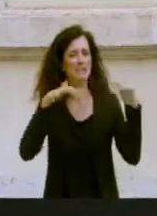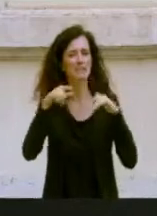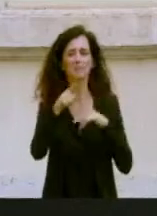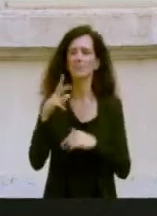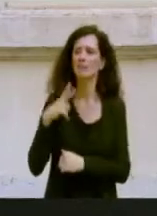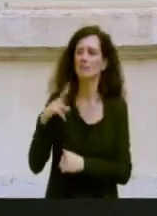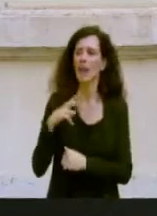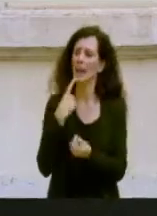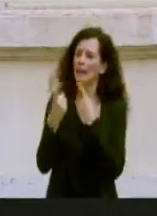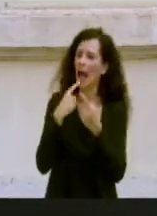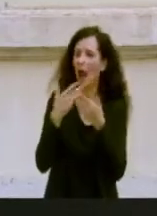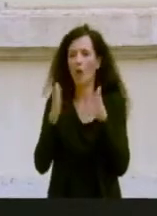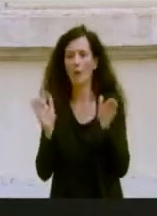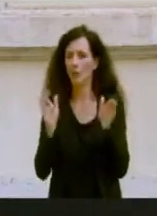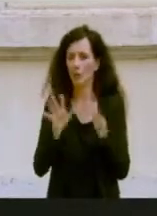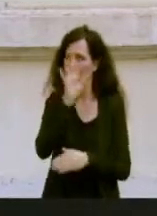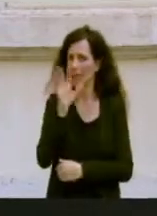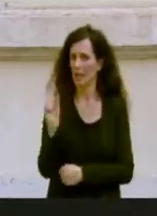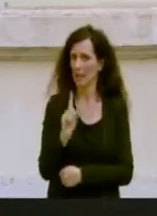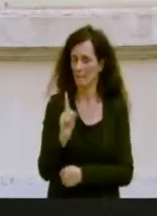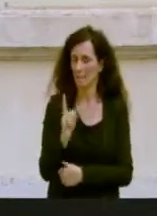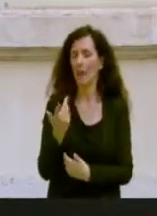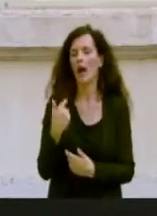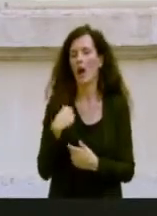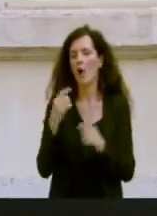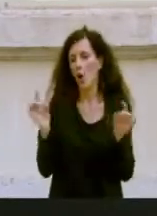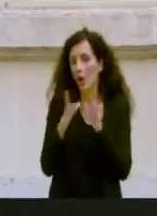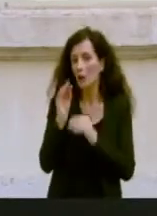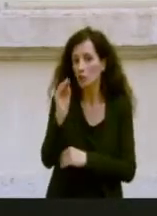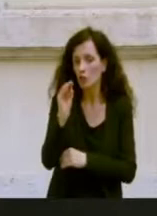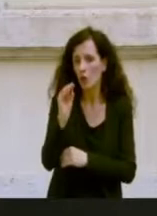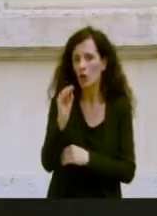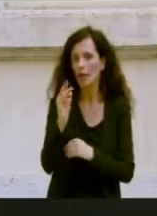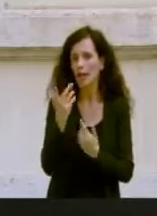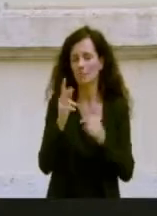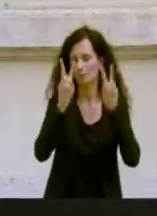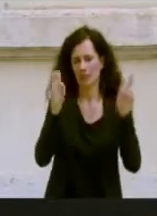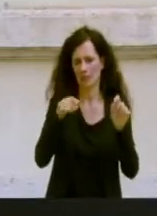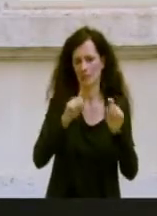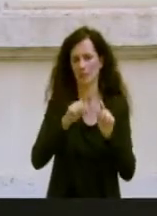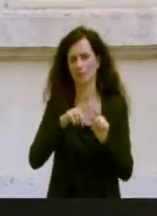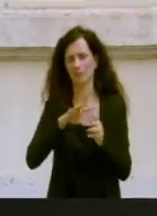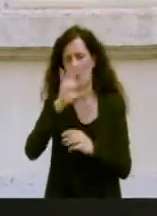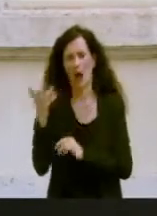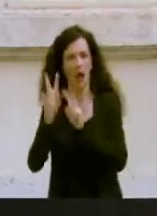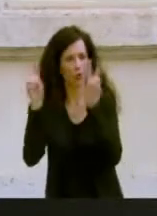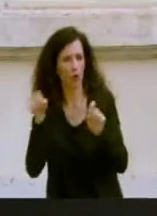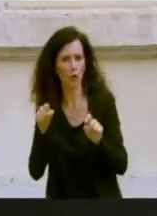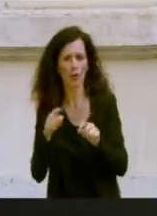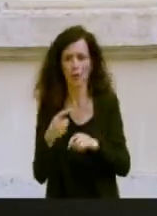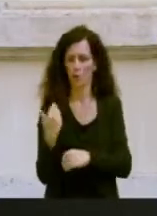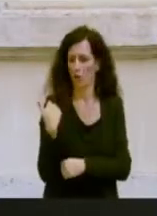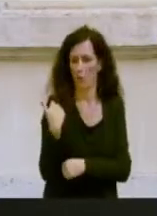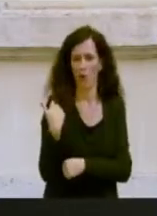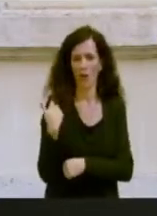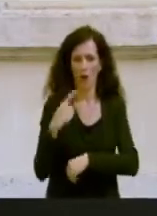le chiedo anche anche se un po fuori tema però poco fa insomma in queste ore si stanno riaprendo